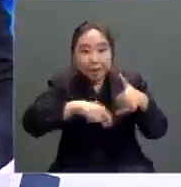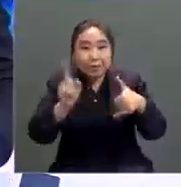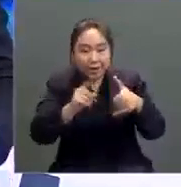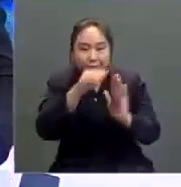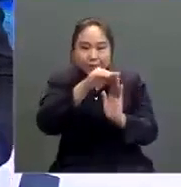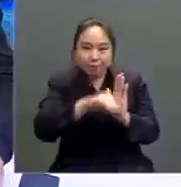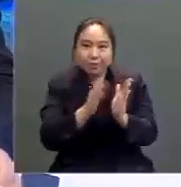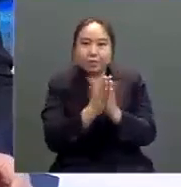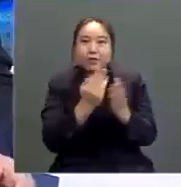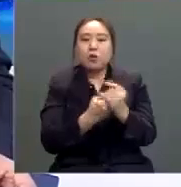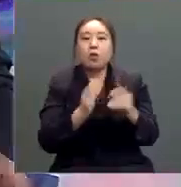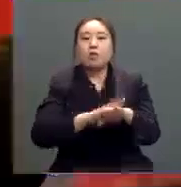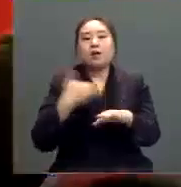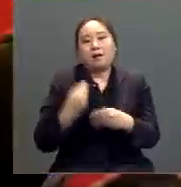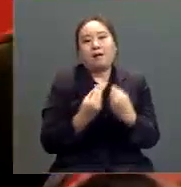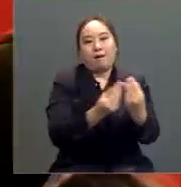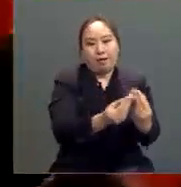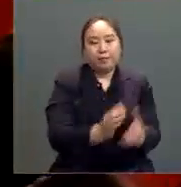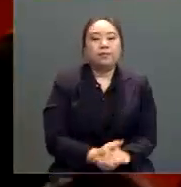คะโดยประชาชน 75